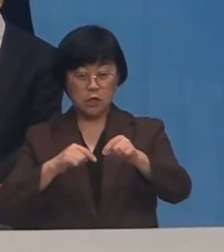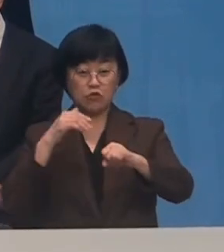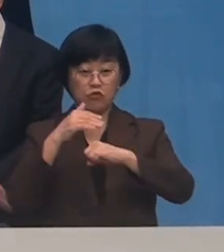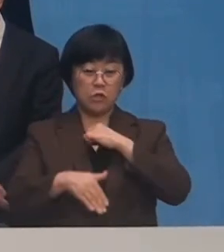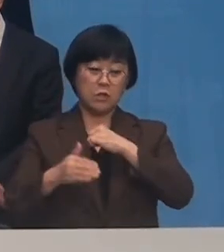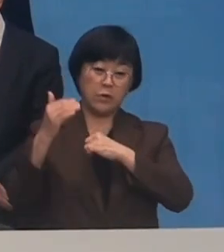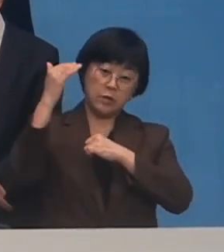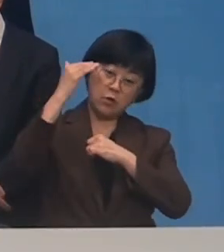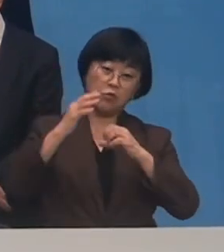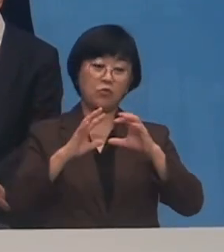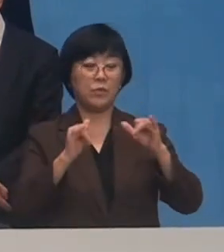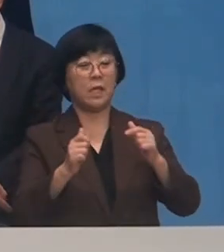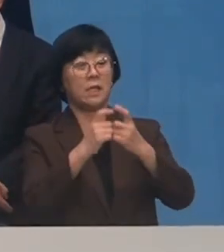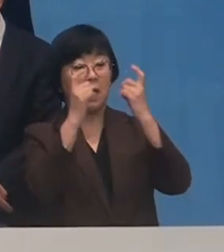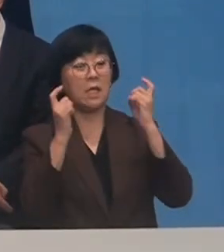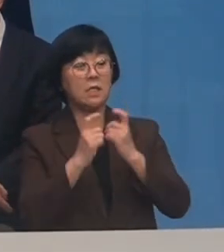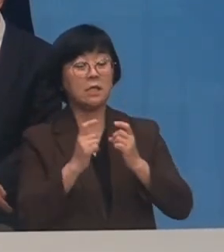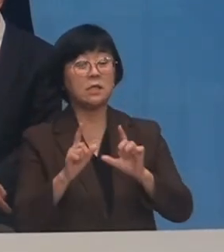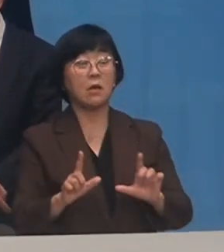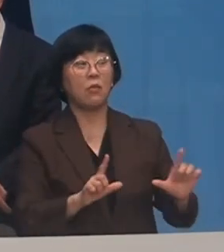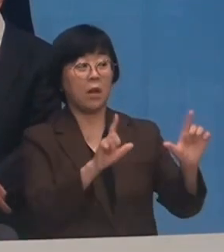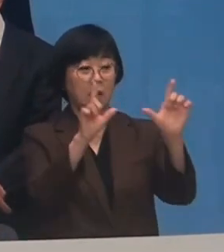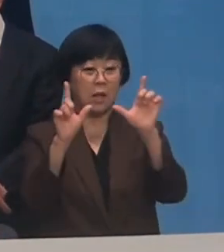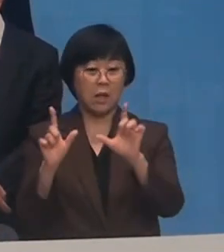훼손해서 국민의 사생활과